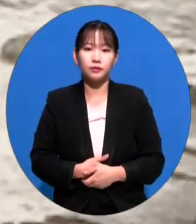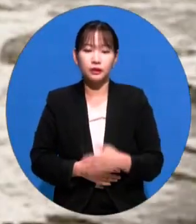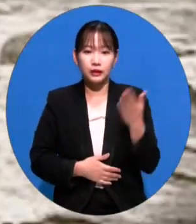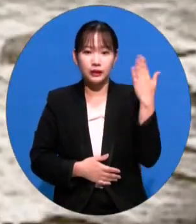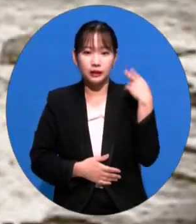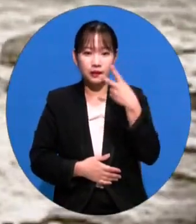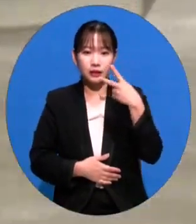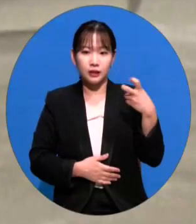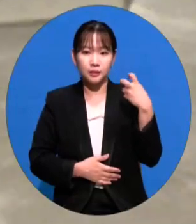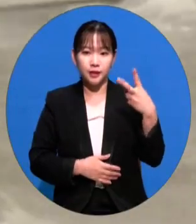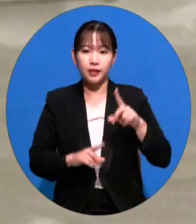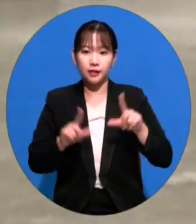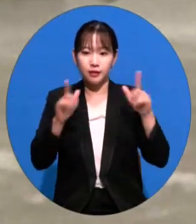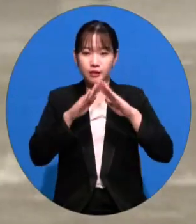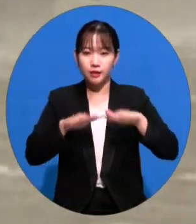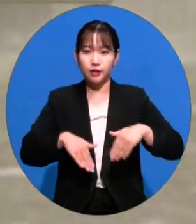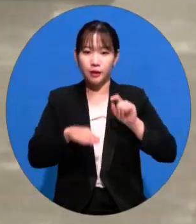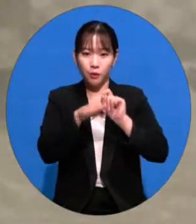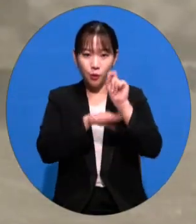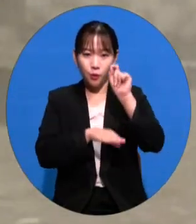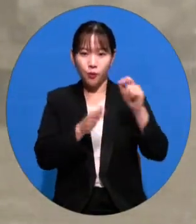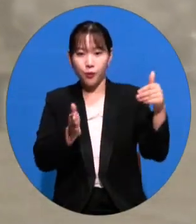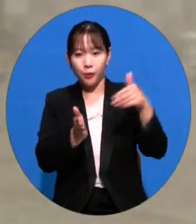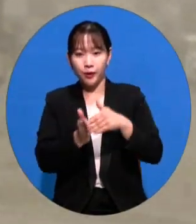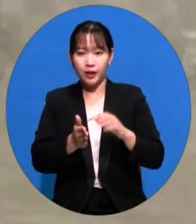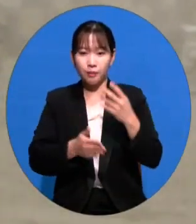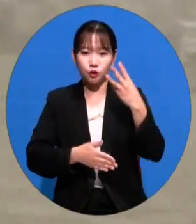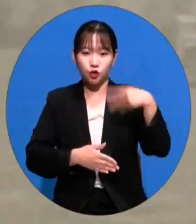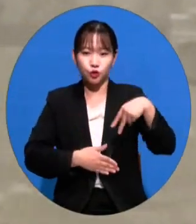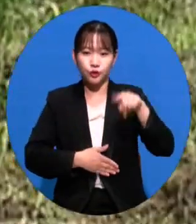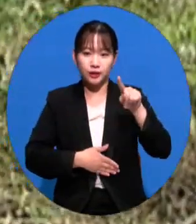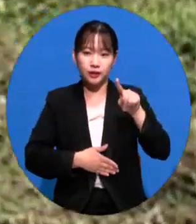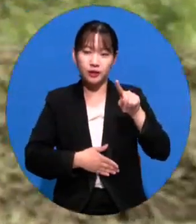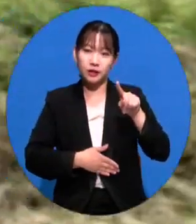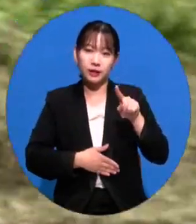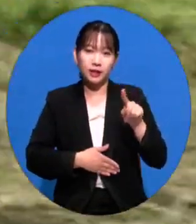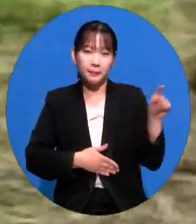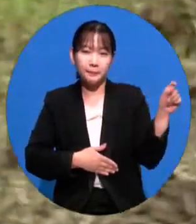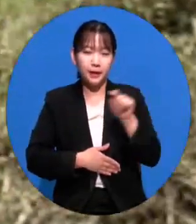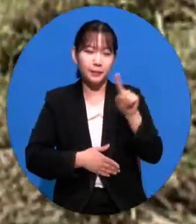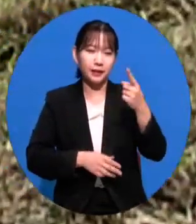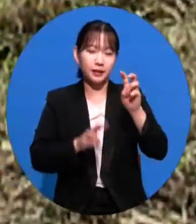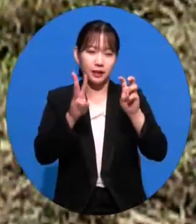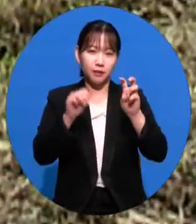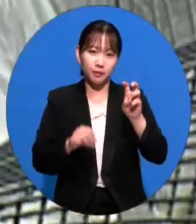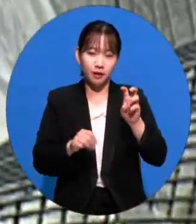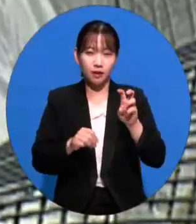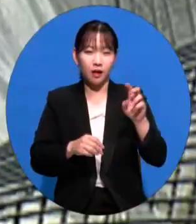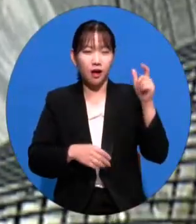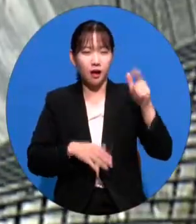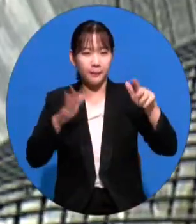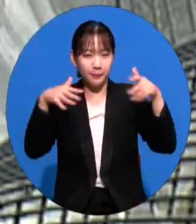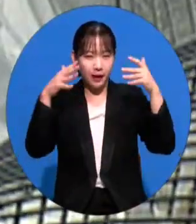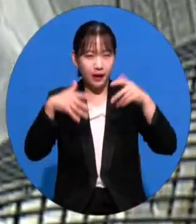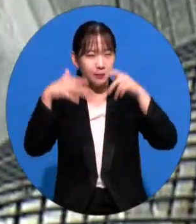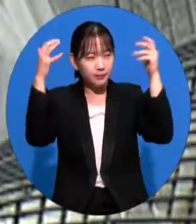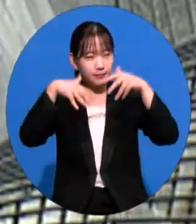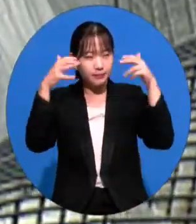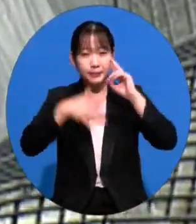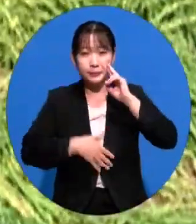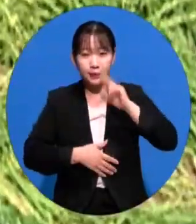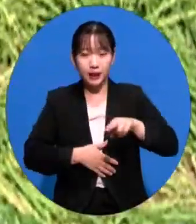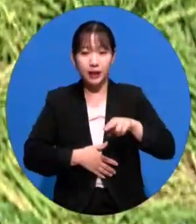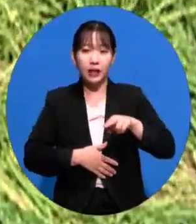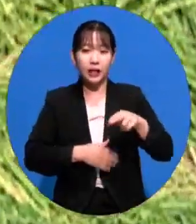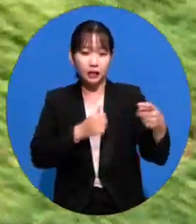지난 2022년 전남 고흥에 상륙한 태풍 루사. 시속 130km의 강풍과 기록적인 폭우는